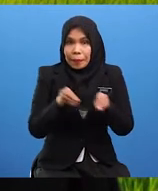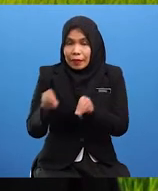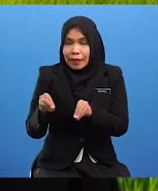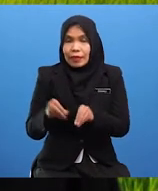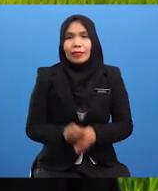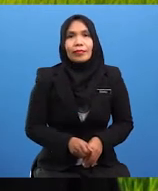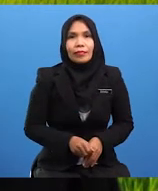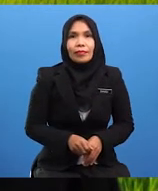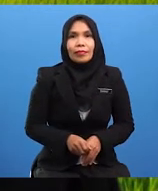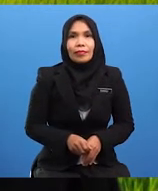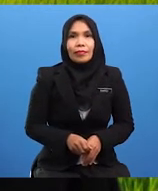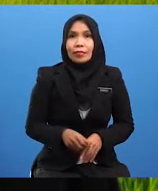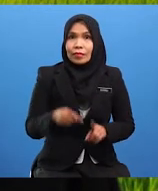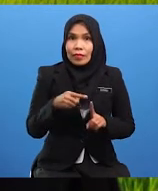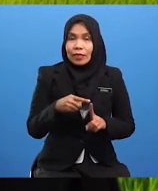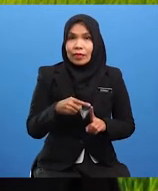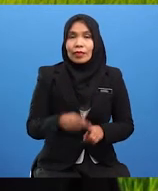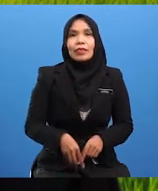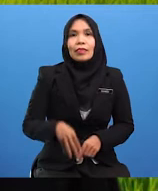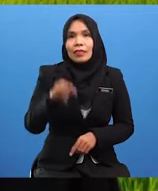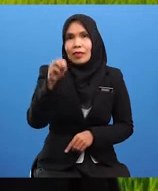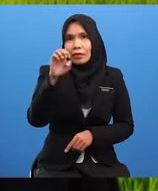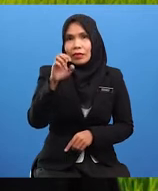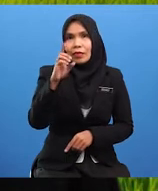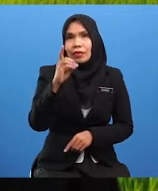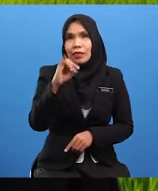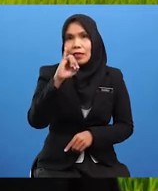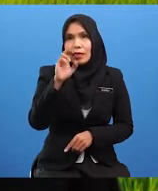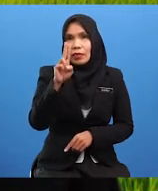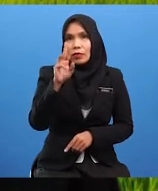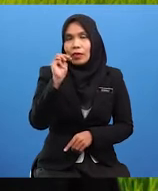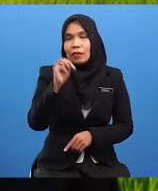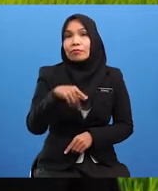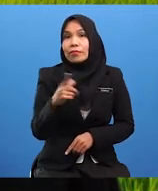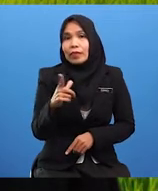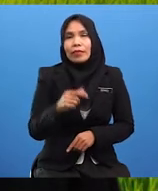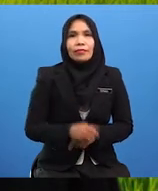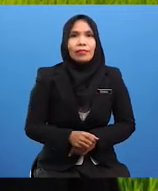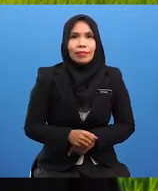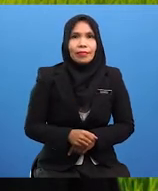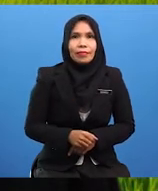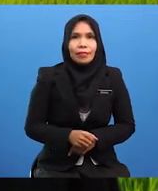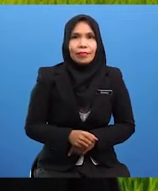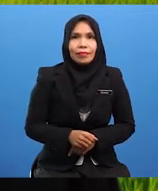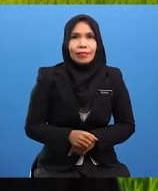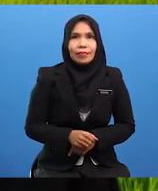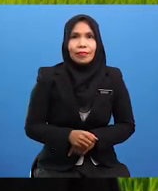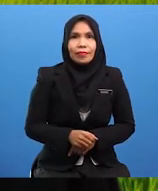permukaan media lain. Cetakan mempunyai keistimewaan tersendiri,